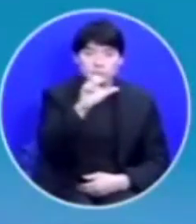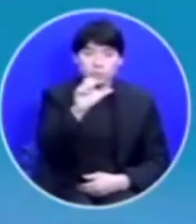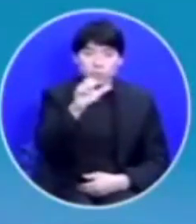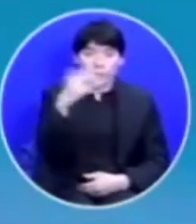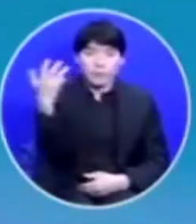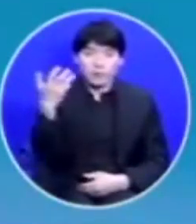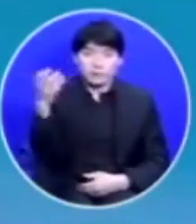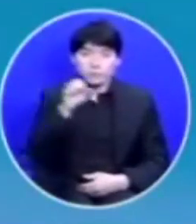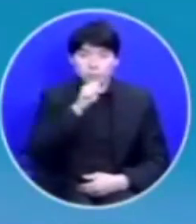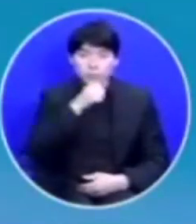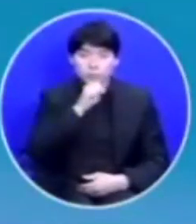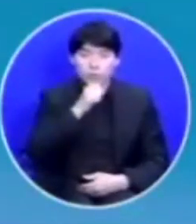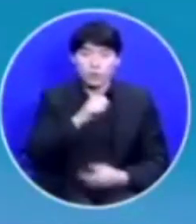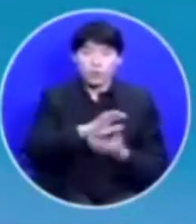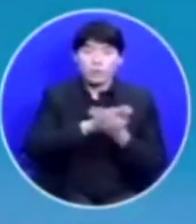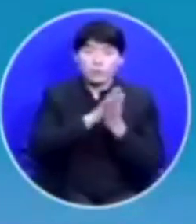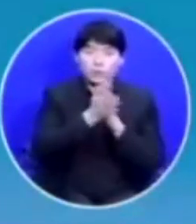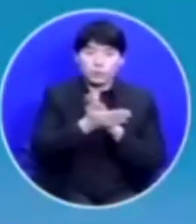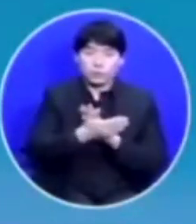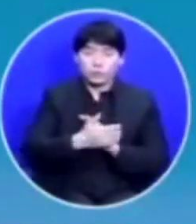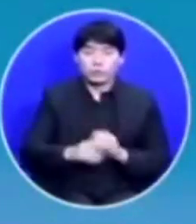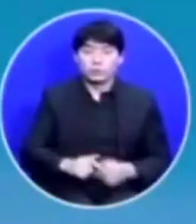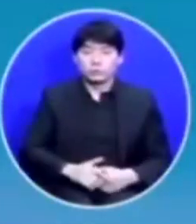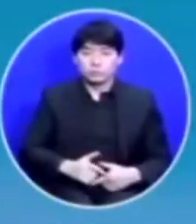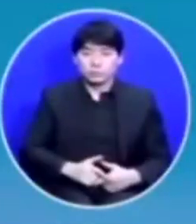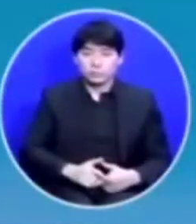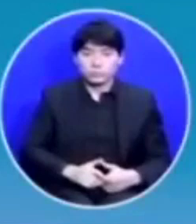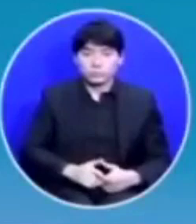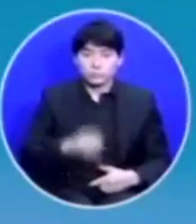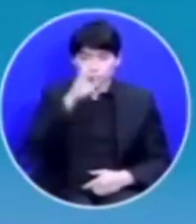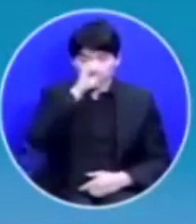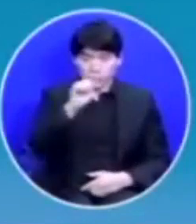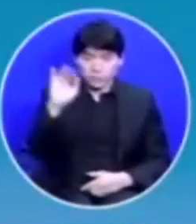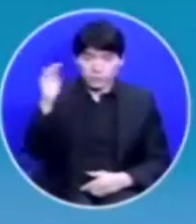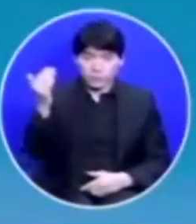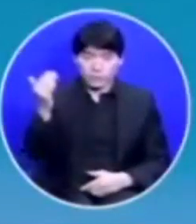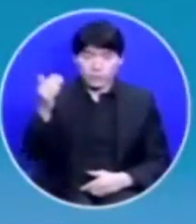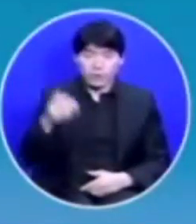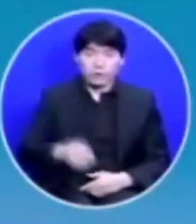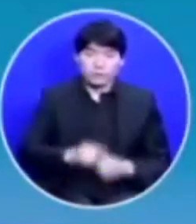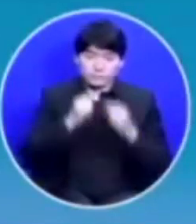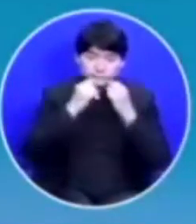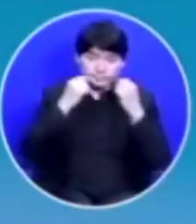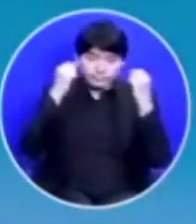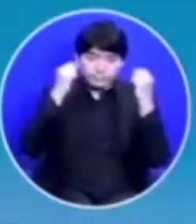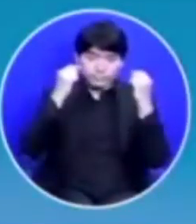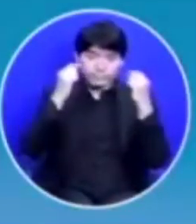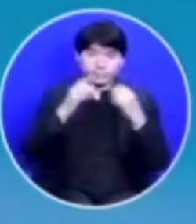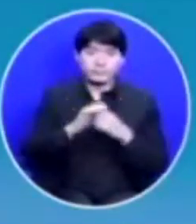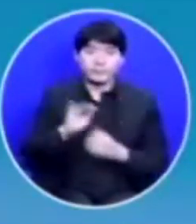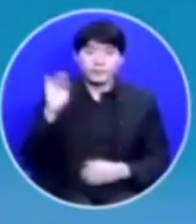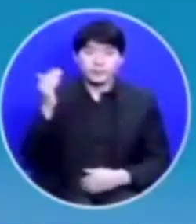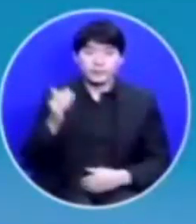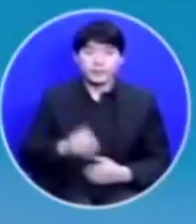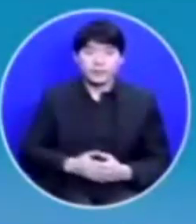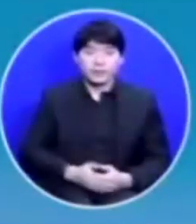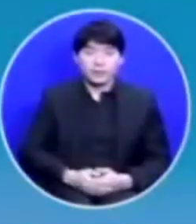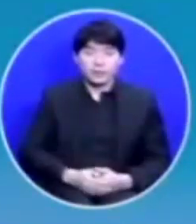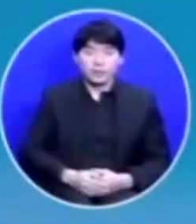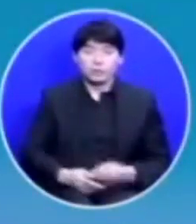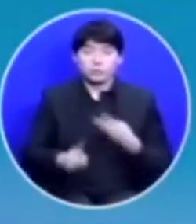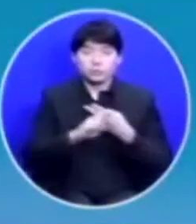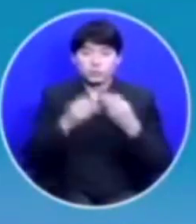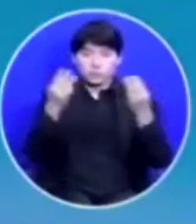80점 으로 성적도 좋아 지기 시작하는 것 너무 나무 때 하는데 이 달 2 중학교 3학년